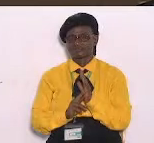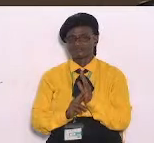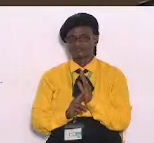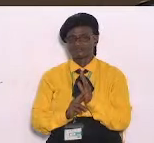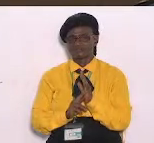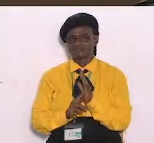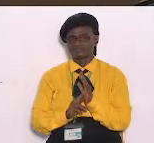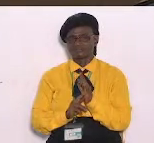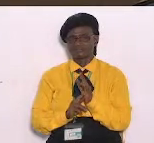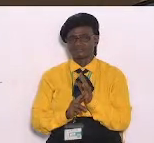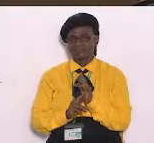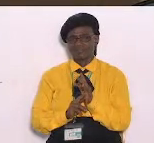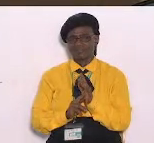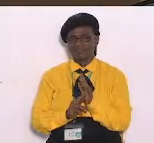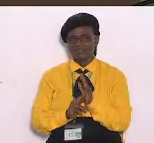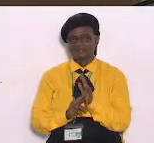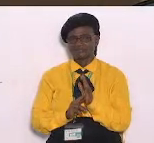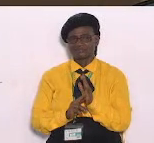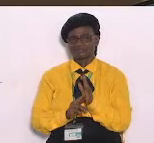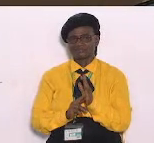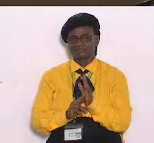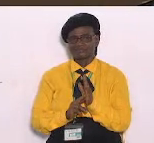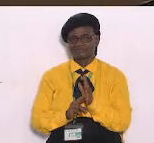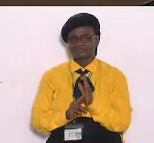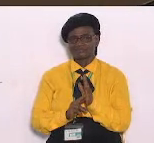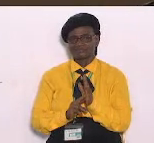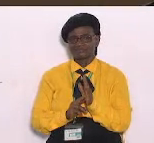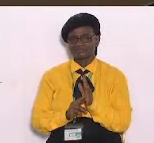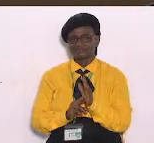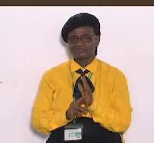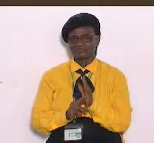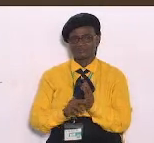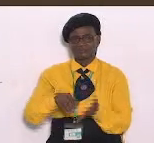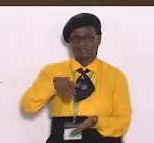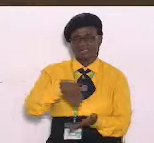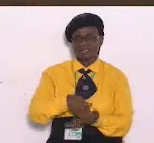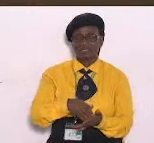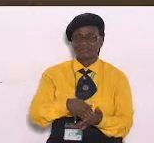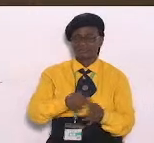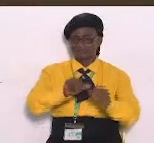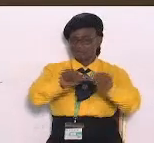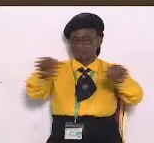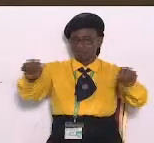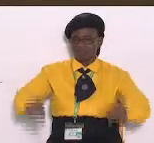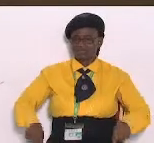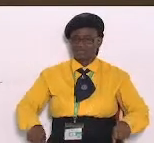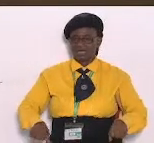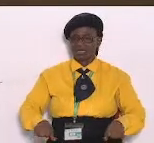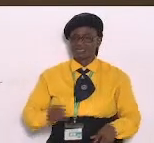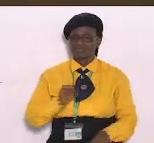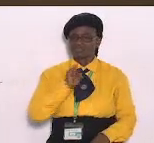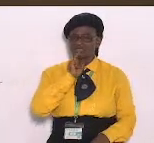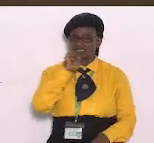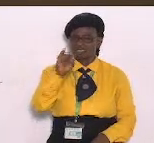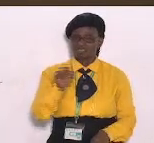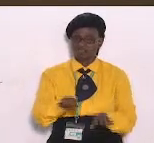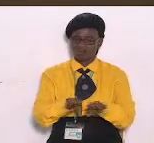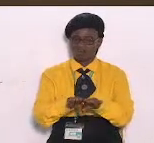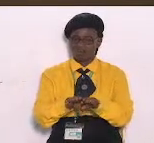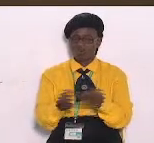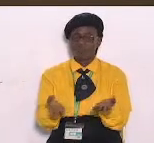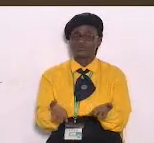10 t requête personnelle et encore l'hôtel est